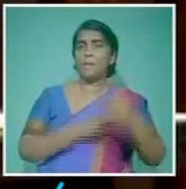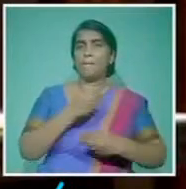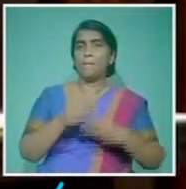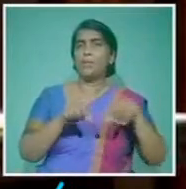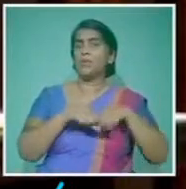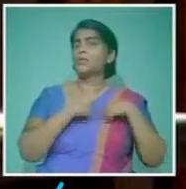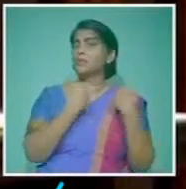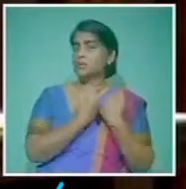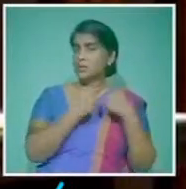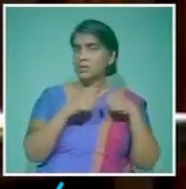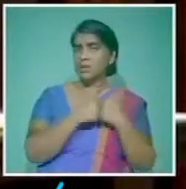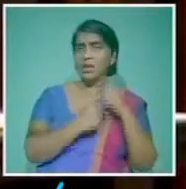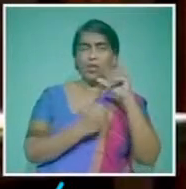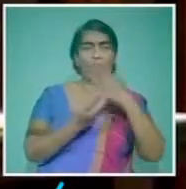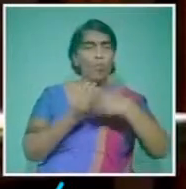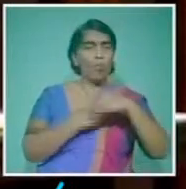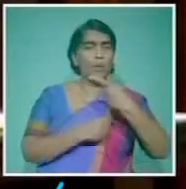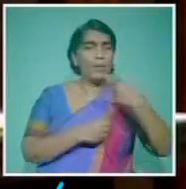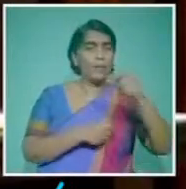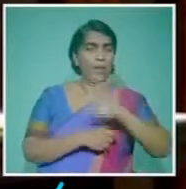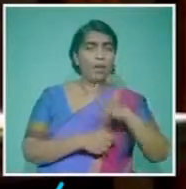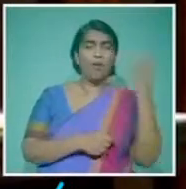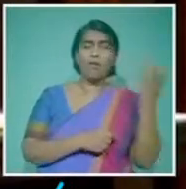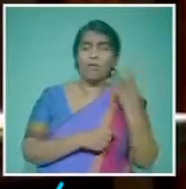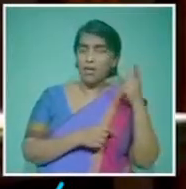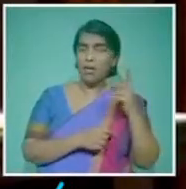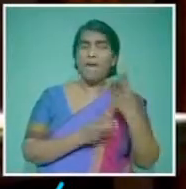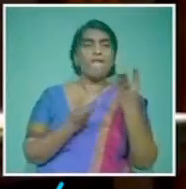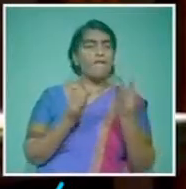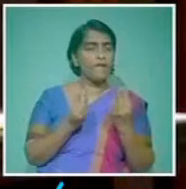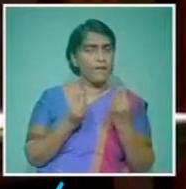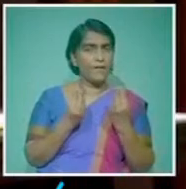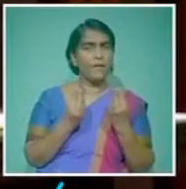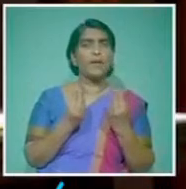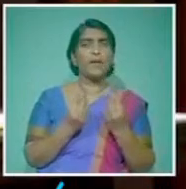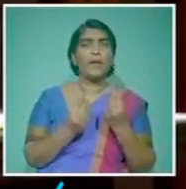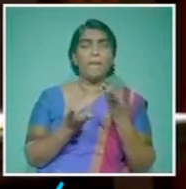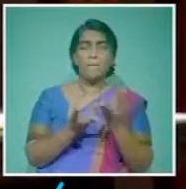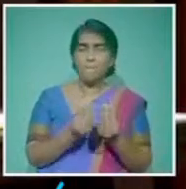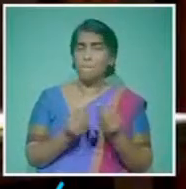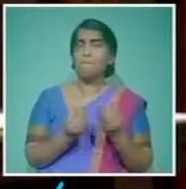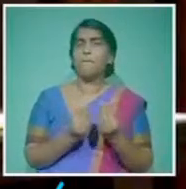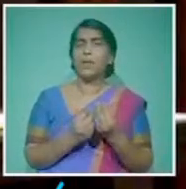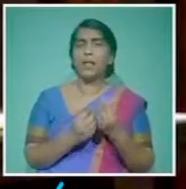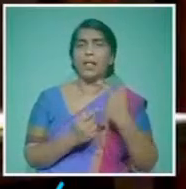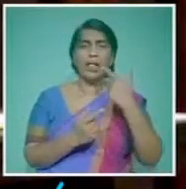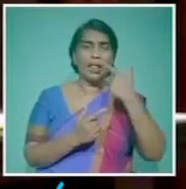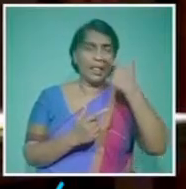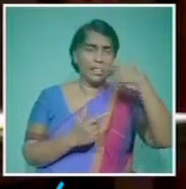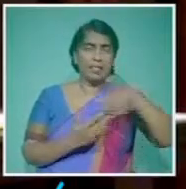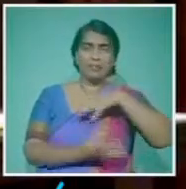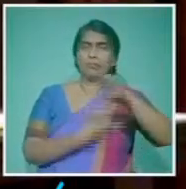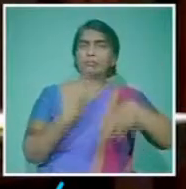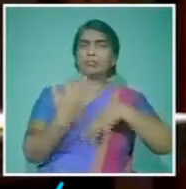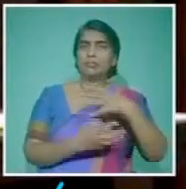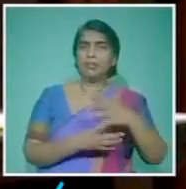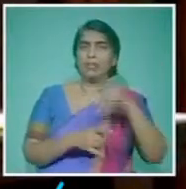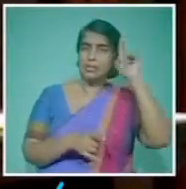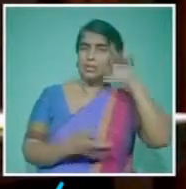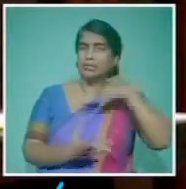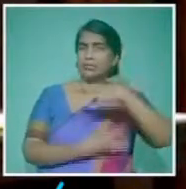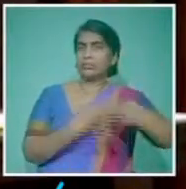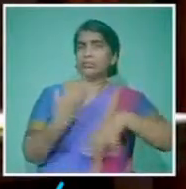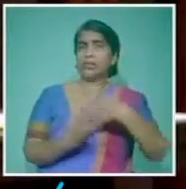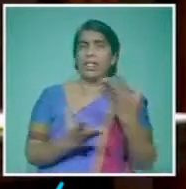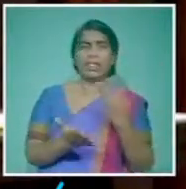කරන සමාගම් කාබනික පොහොර ගත්ත ඇස්සේ ගල් බැලි පසොයි පිච්චිච තෙලුයි මික්ස් කරලා නැත්නම් ගොම ඒ